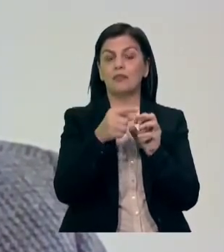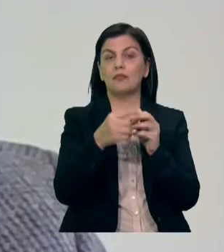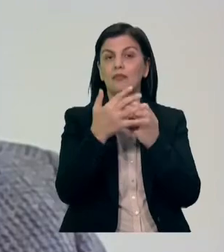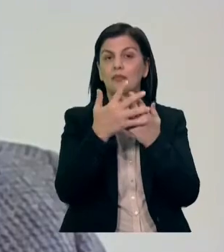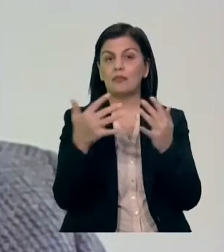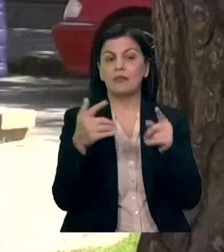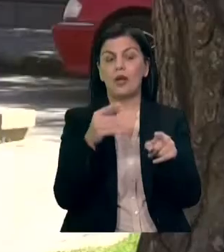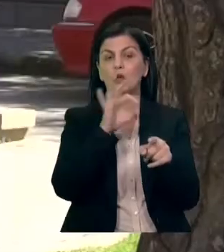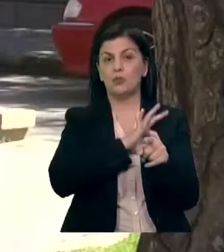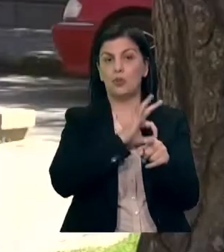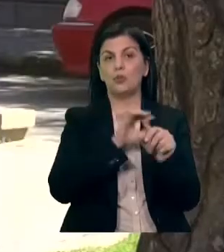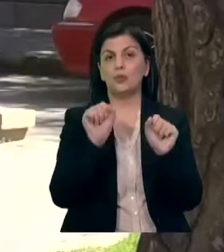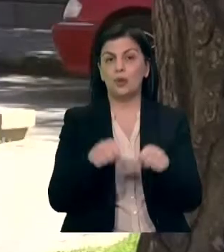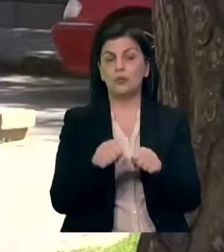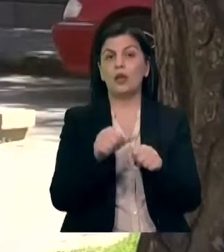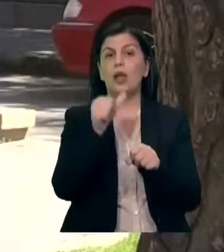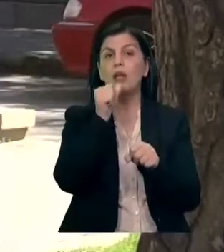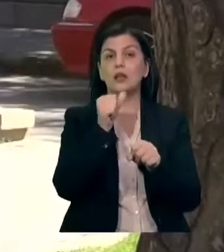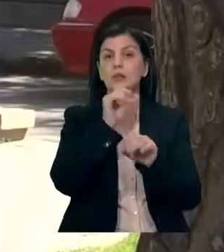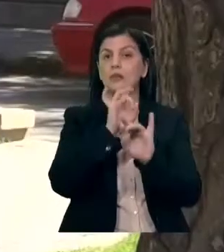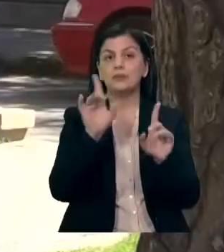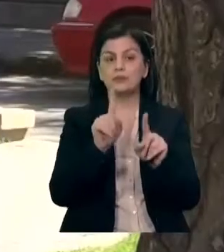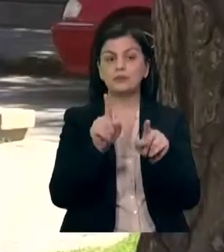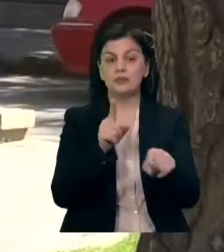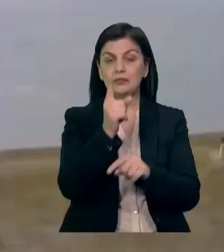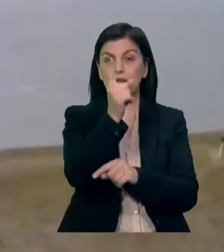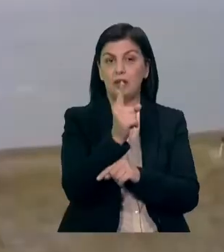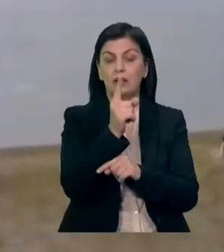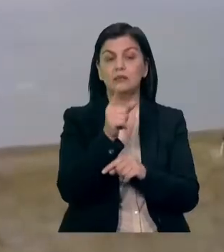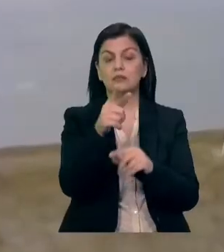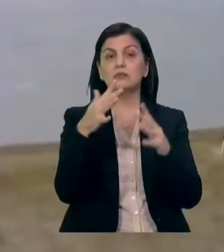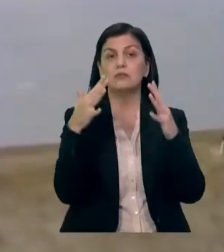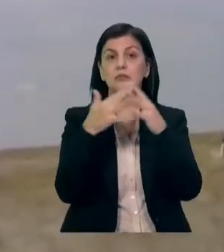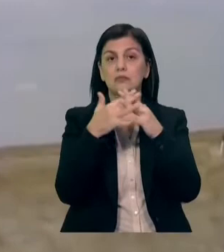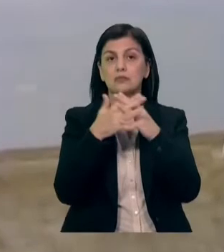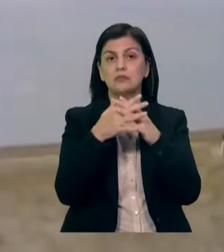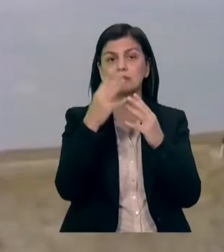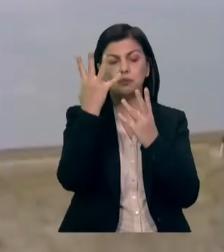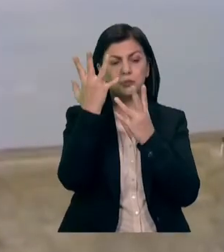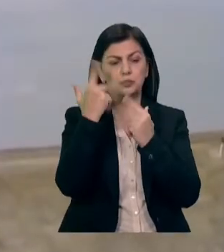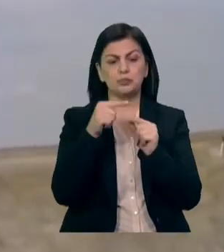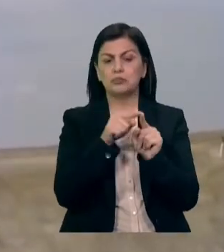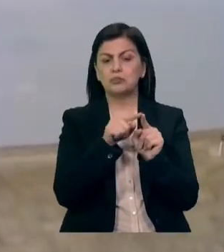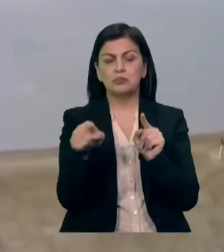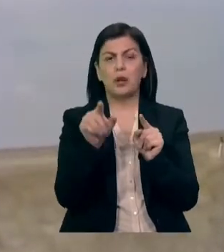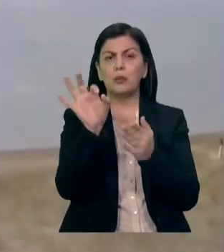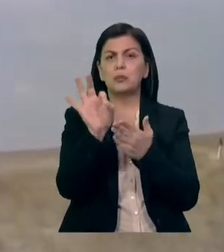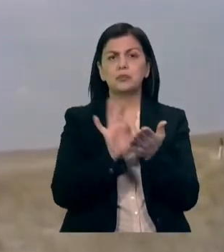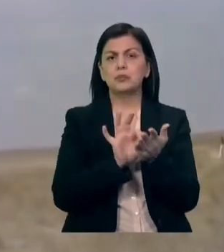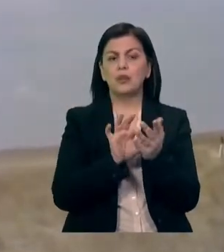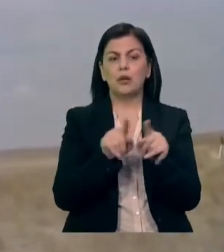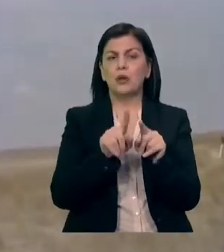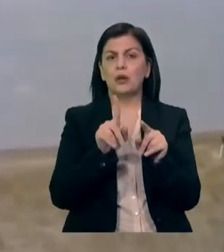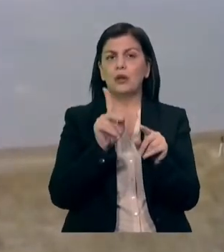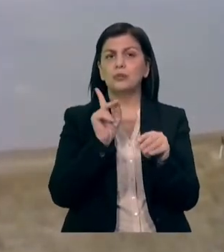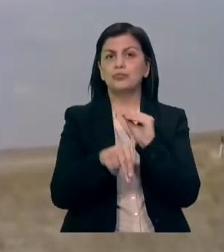da kullanılabilir. Ekspertler deyir ki, bu raketler müharibənin taleyini bir neçə günə həll edən silah növüdür. Həmçinin müharibənin